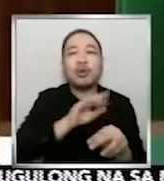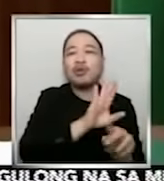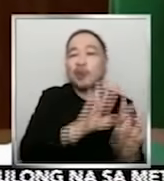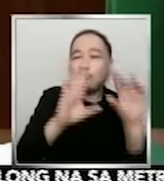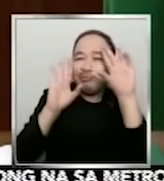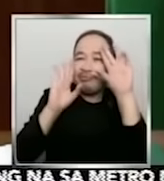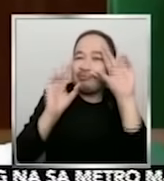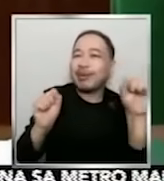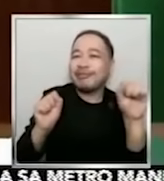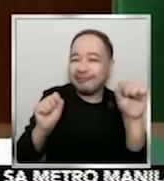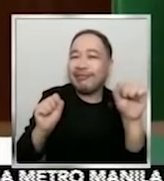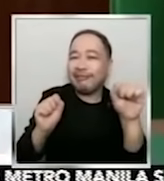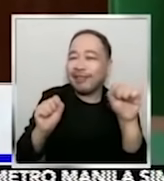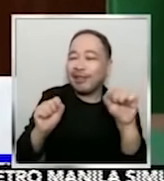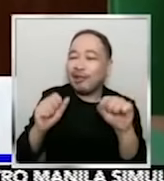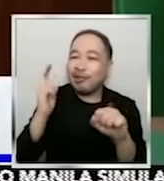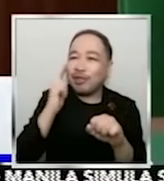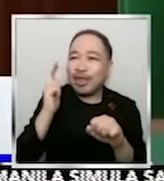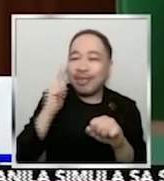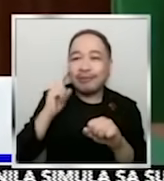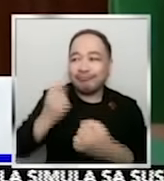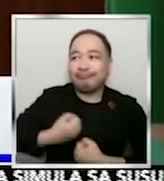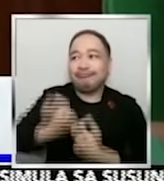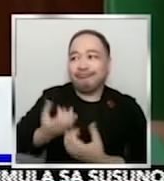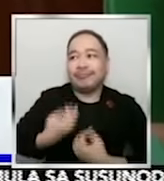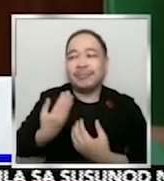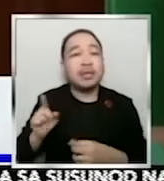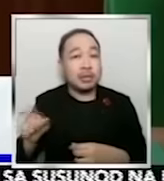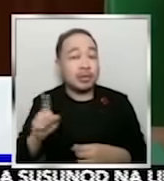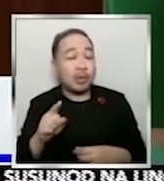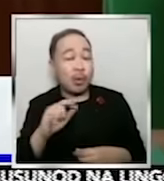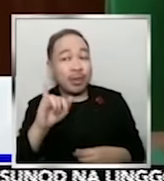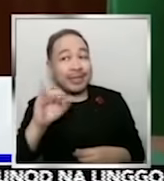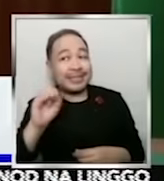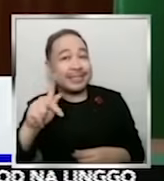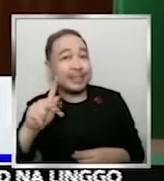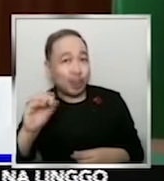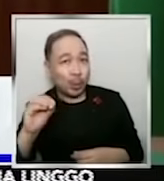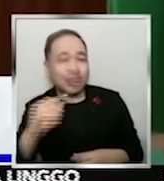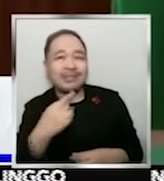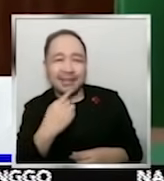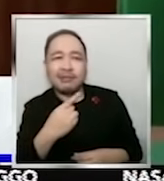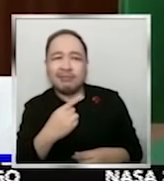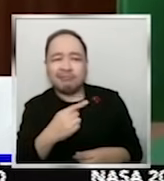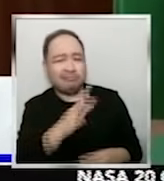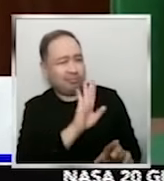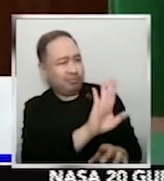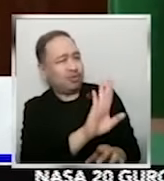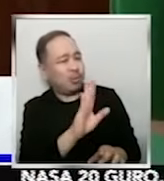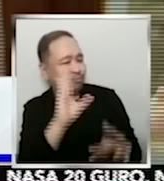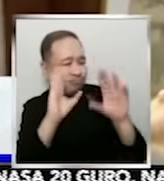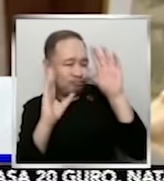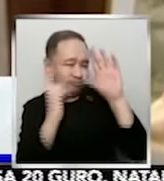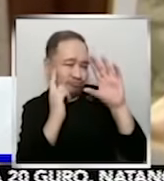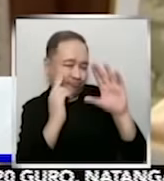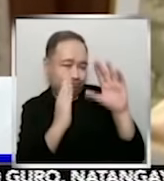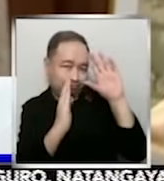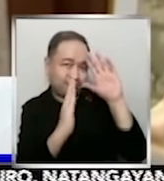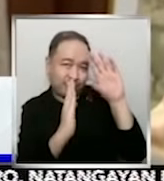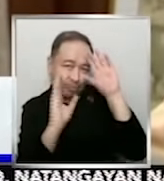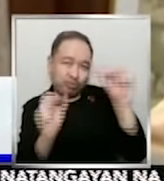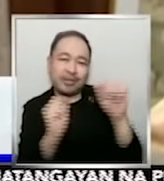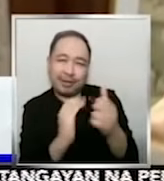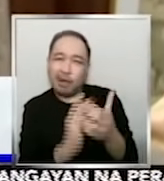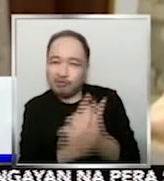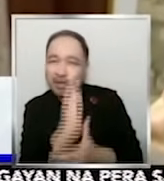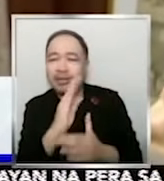Moreno, karapatan ng Pangulo na maghayag ng nalalaman daw nitong kabulastugan. Bukod sa pagiging Pangulo, botante rin